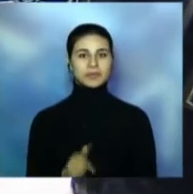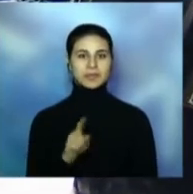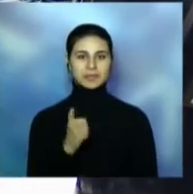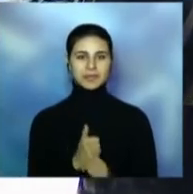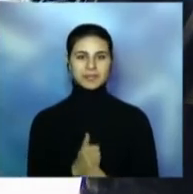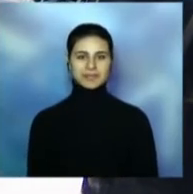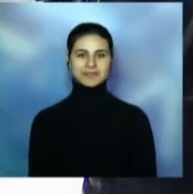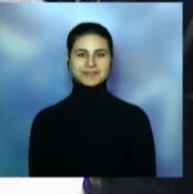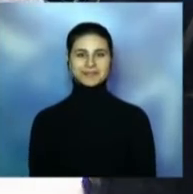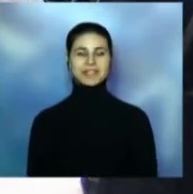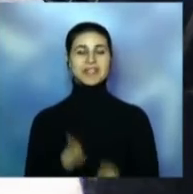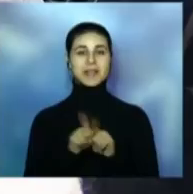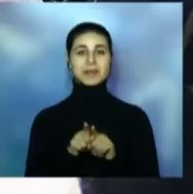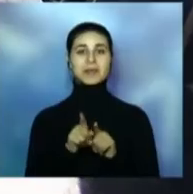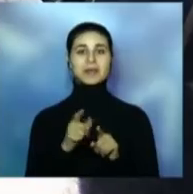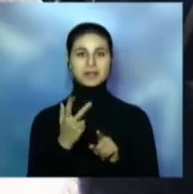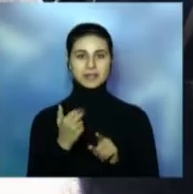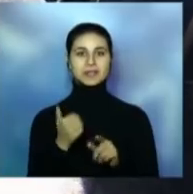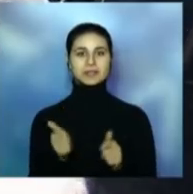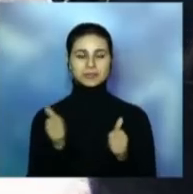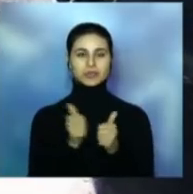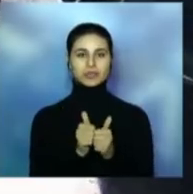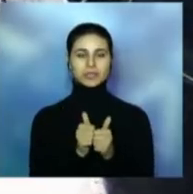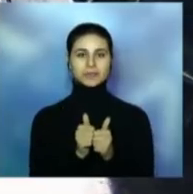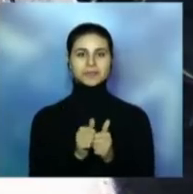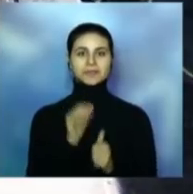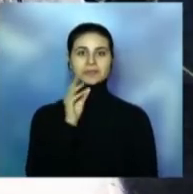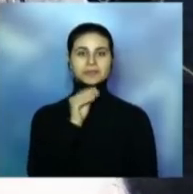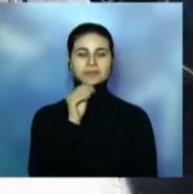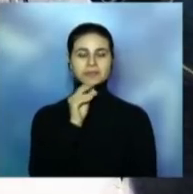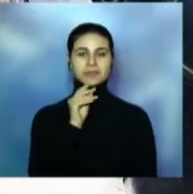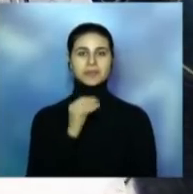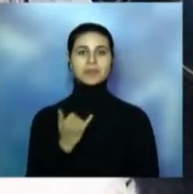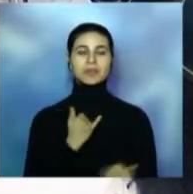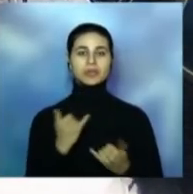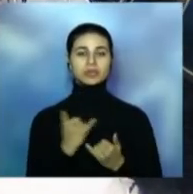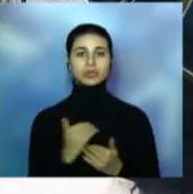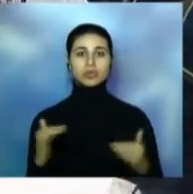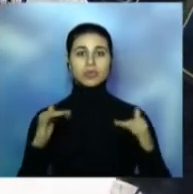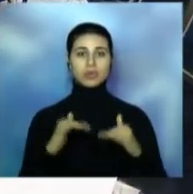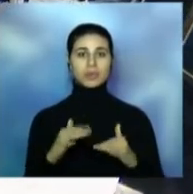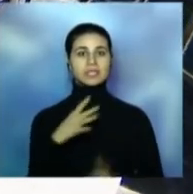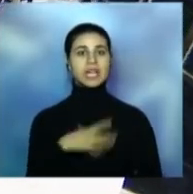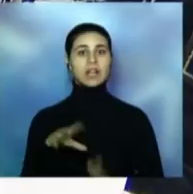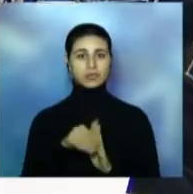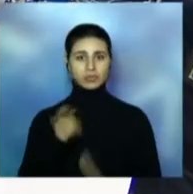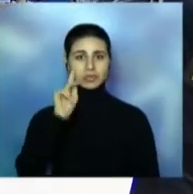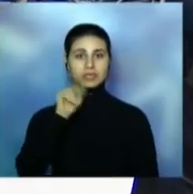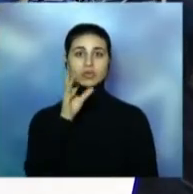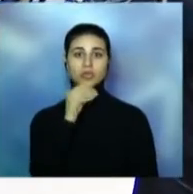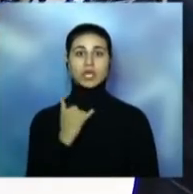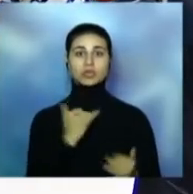თავარი აი შესაბამისად მივუსადაგე როდესაც სტუმრობან ოჯახს საქართველოს წარმოგიდგენიათ